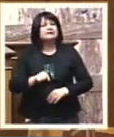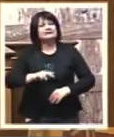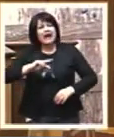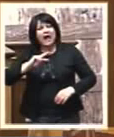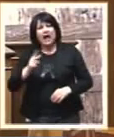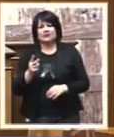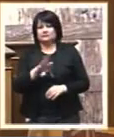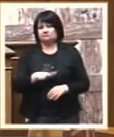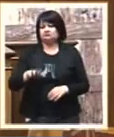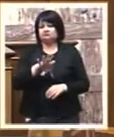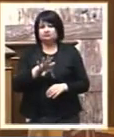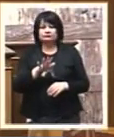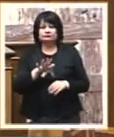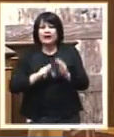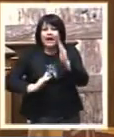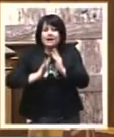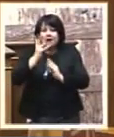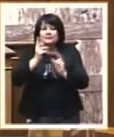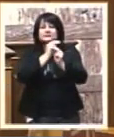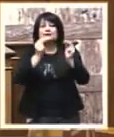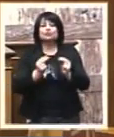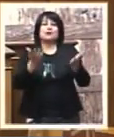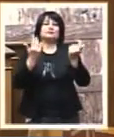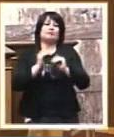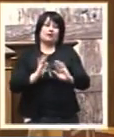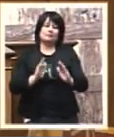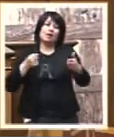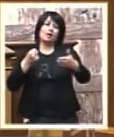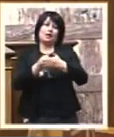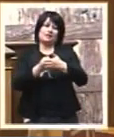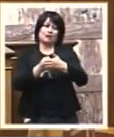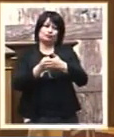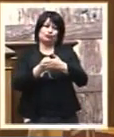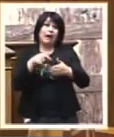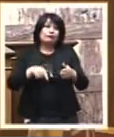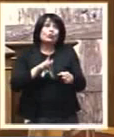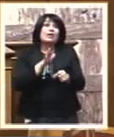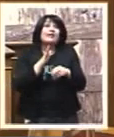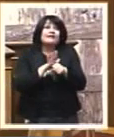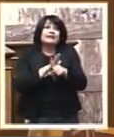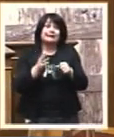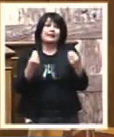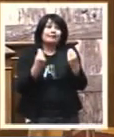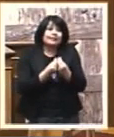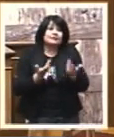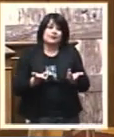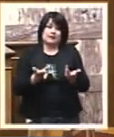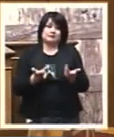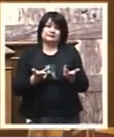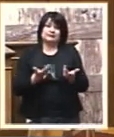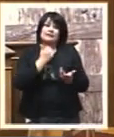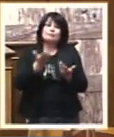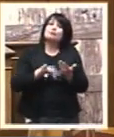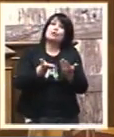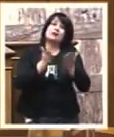παρασιτικό αναπτυξιακό μοντέλο που οδήγησε την Ελλάδα στο σημερινό αδιέξοδο. Γι' αυτό και επίκεντρο της επόμενης μεγάλης μας αλλαγής